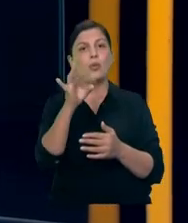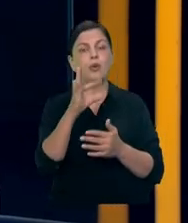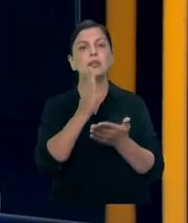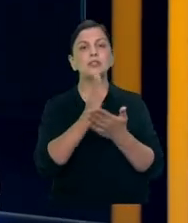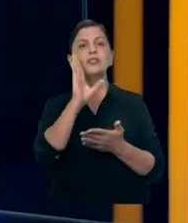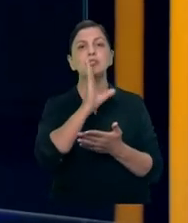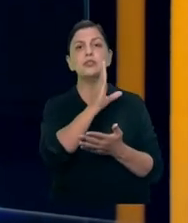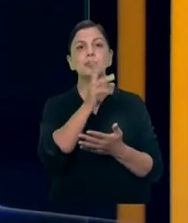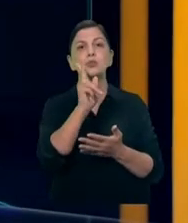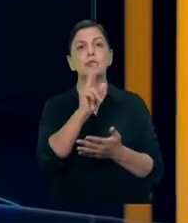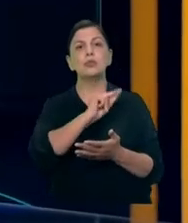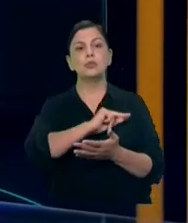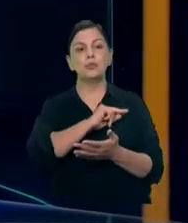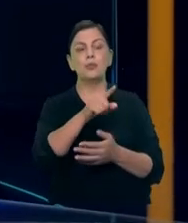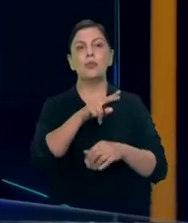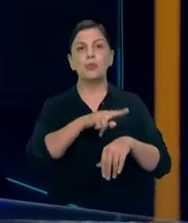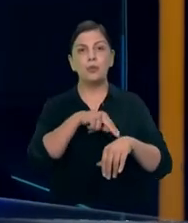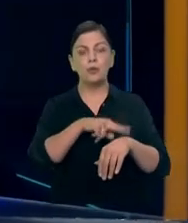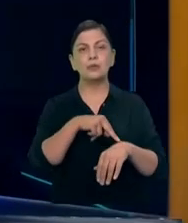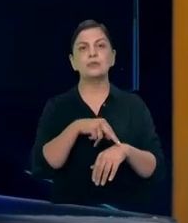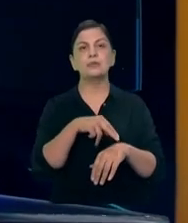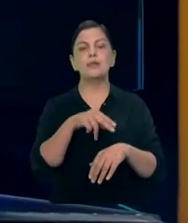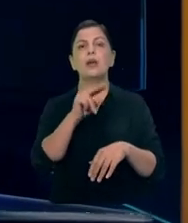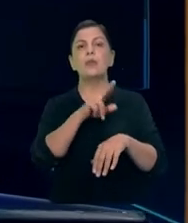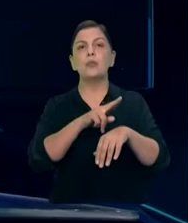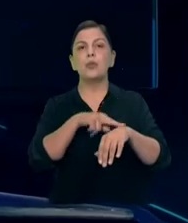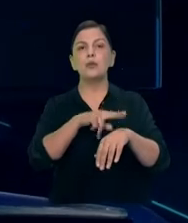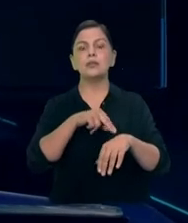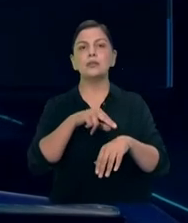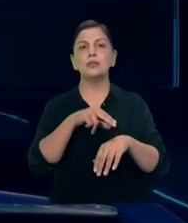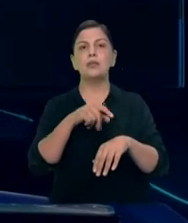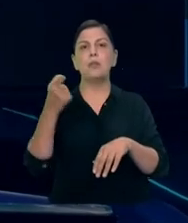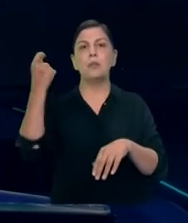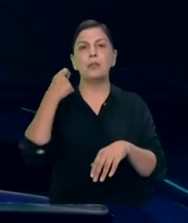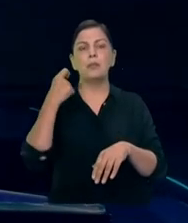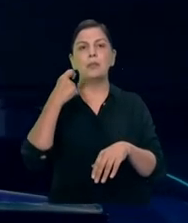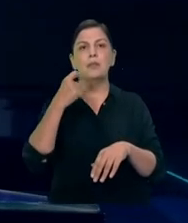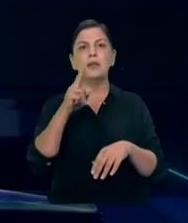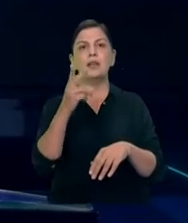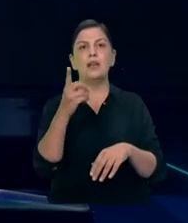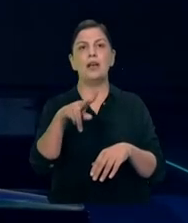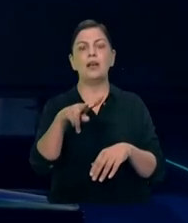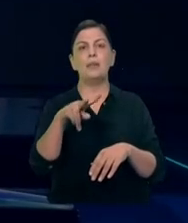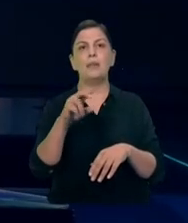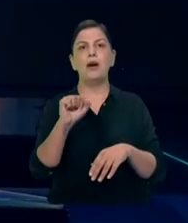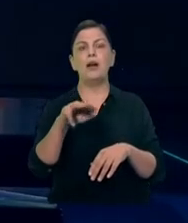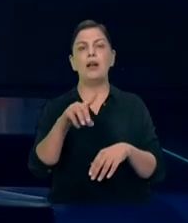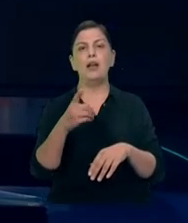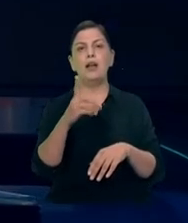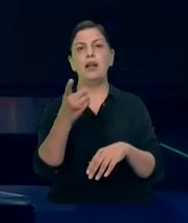qadınlar da var. Onlardan biri də Daxili İşlər Nazirliyinin əməkdaşı polis polkovnik leytinantı Kəmalə